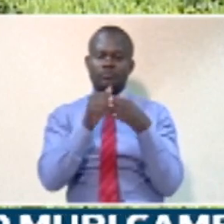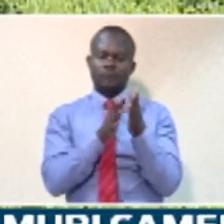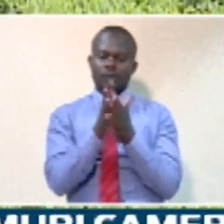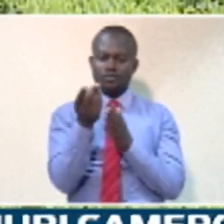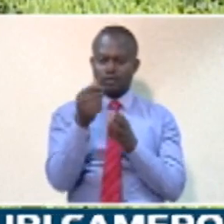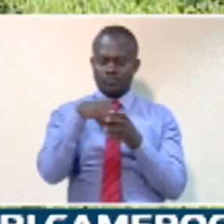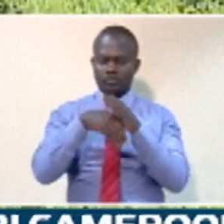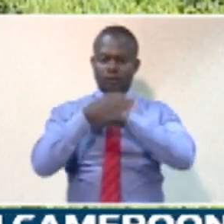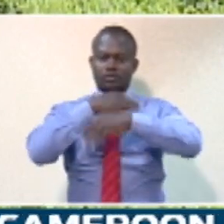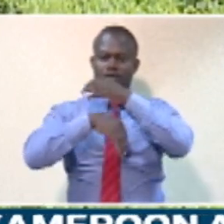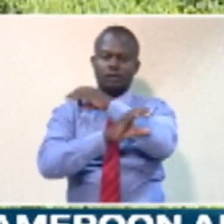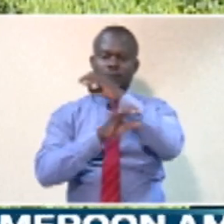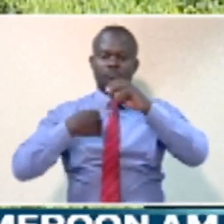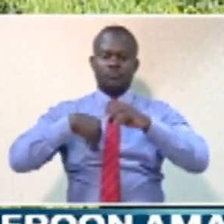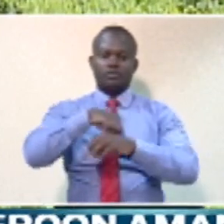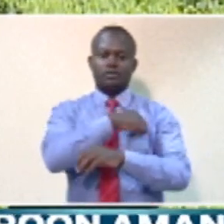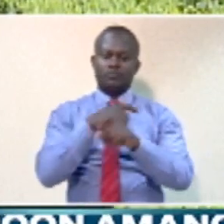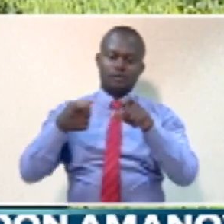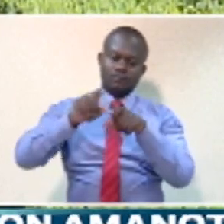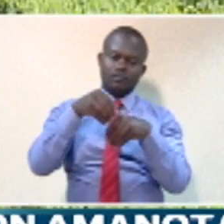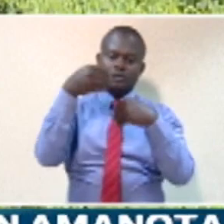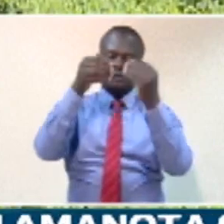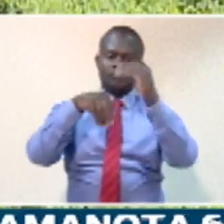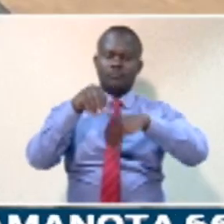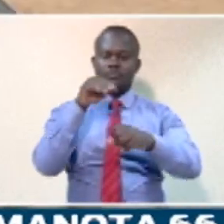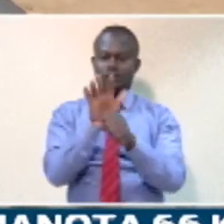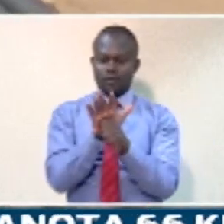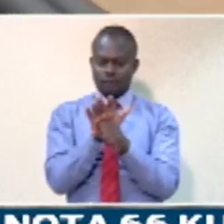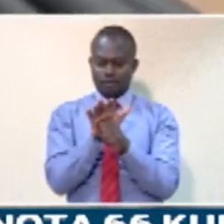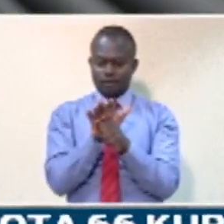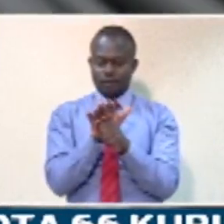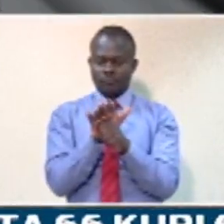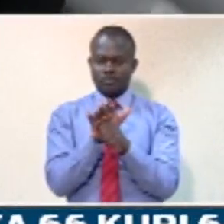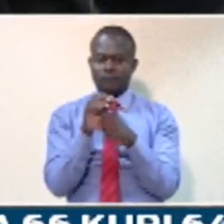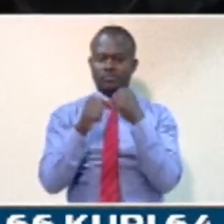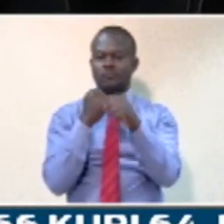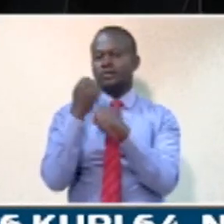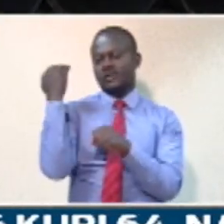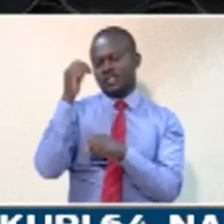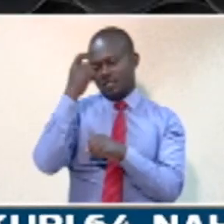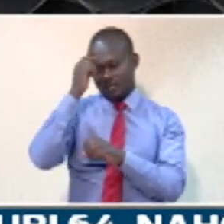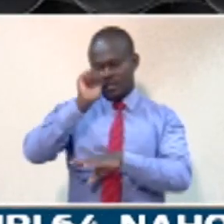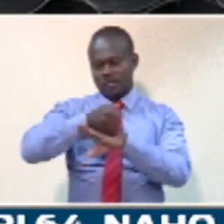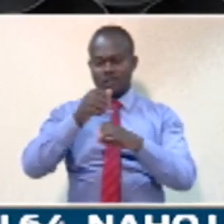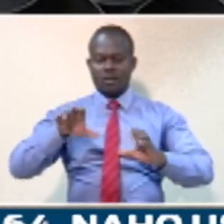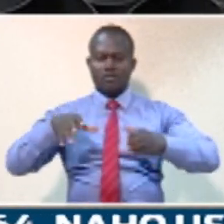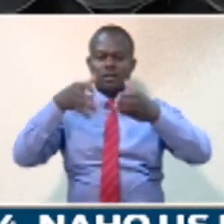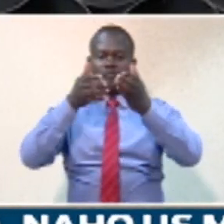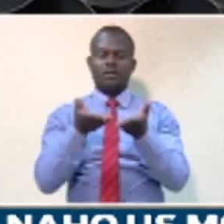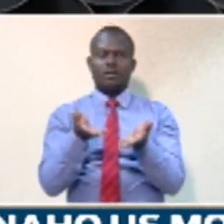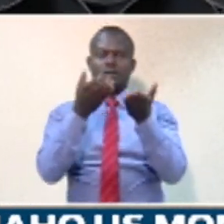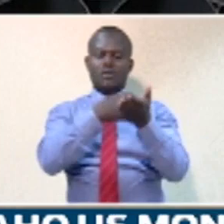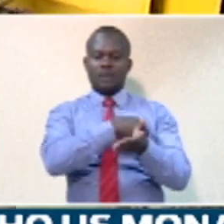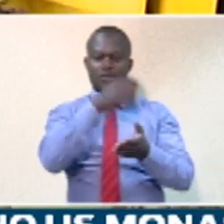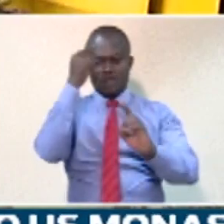mu nganda hano mu gihugu cyacu bakiyongera byatanga umusaruro mwinshi. Mu mwaka ushize Leta yashyizeho ikigega nzahurabukungu